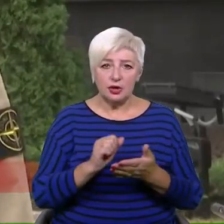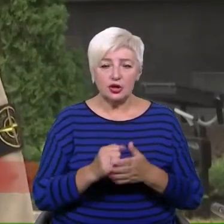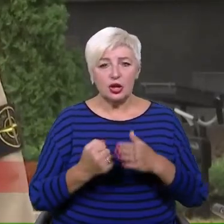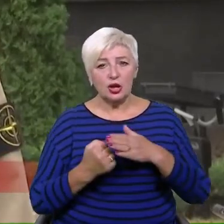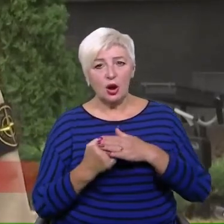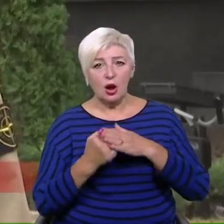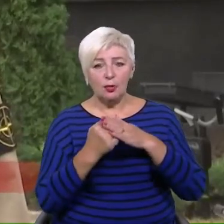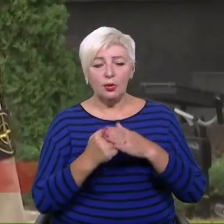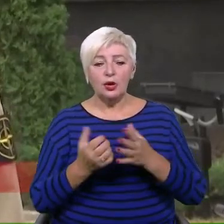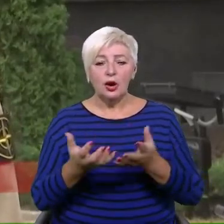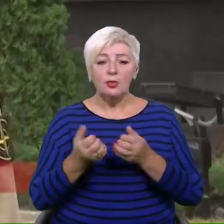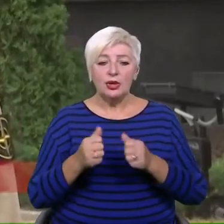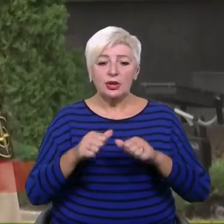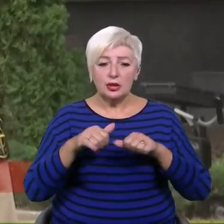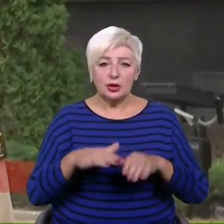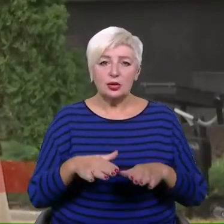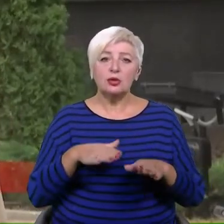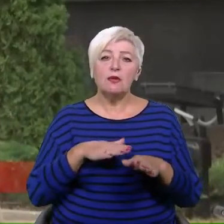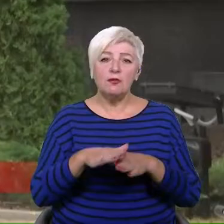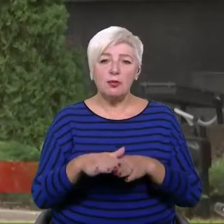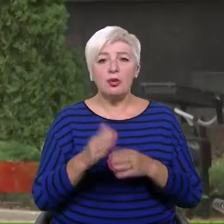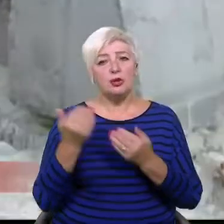принято решение виконати їх ремонт.